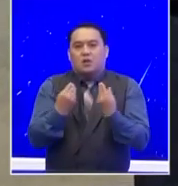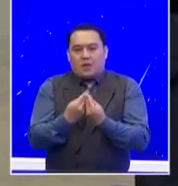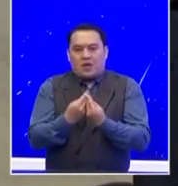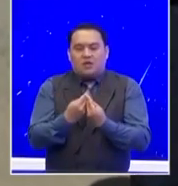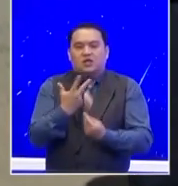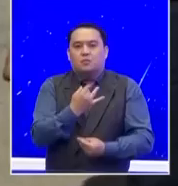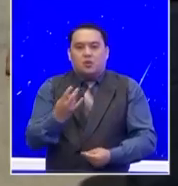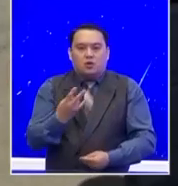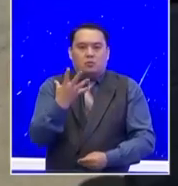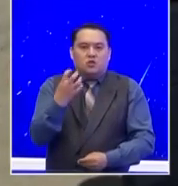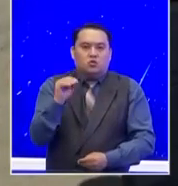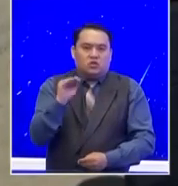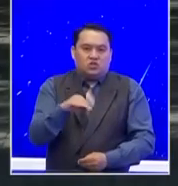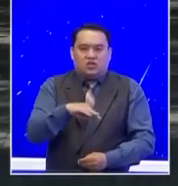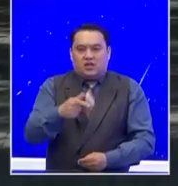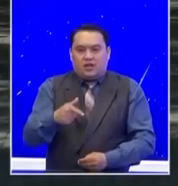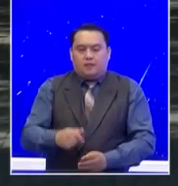сумму 3 500 000 тенге.